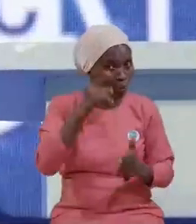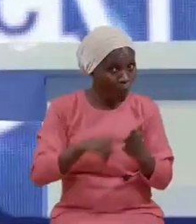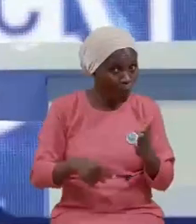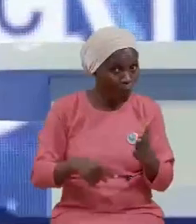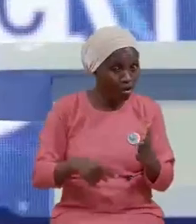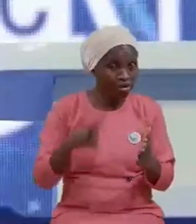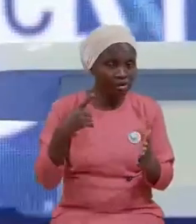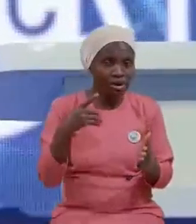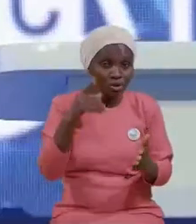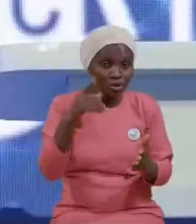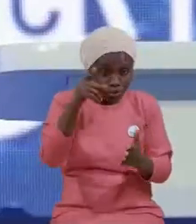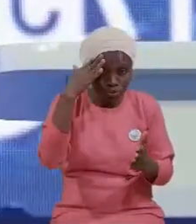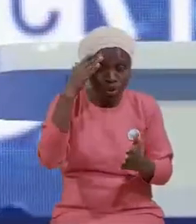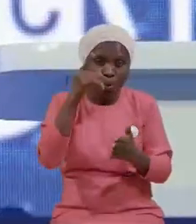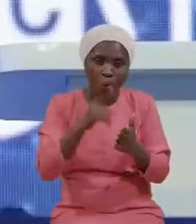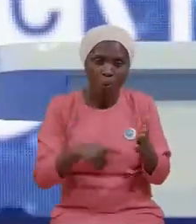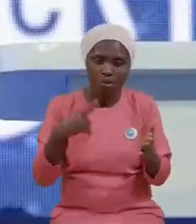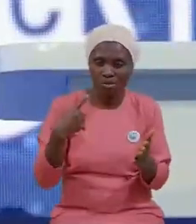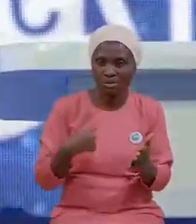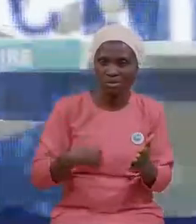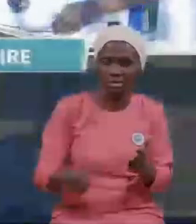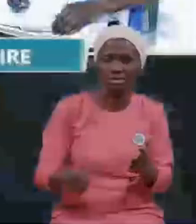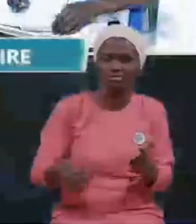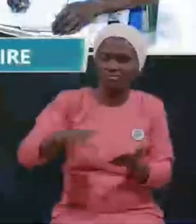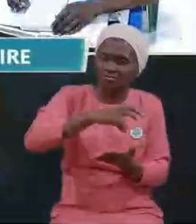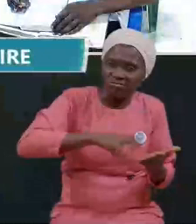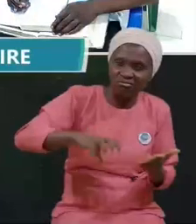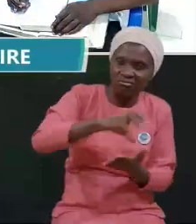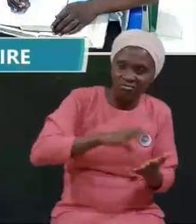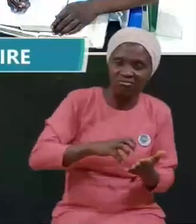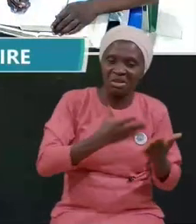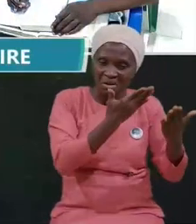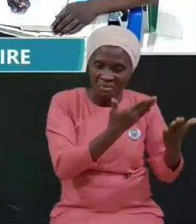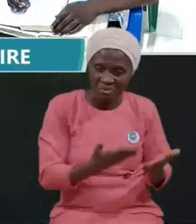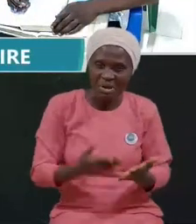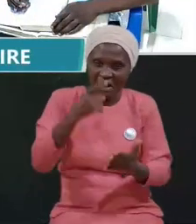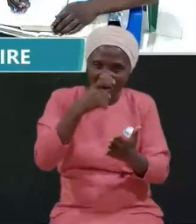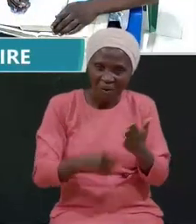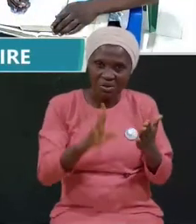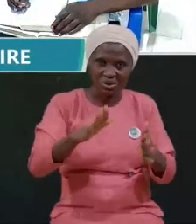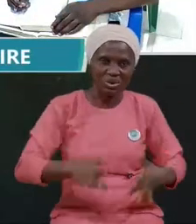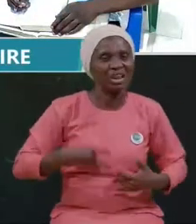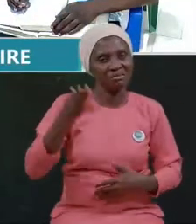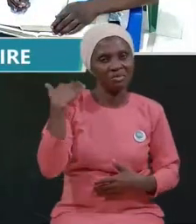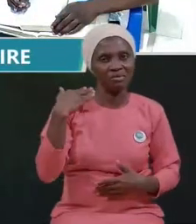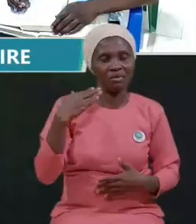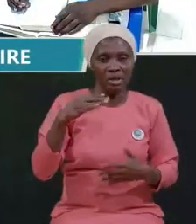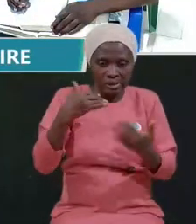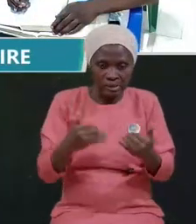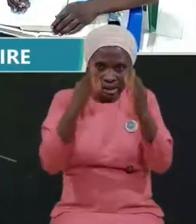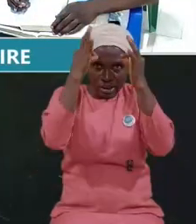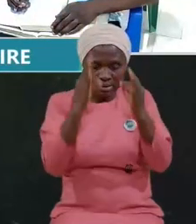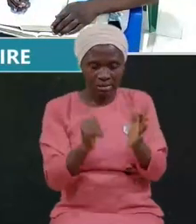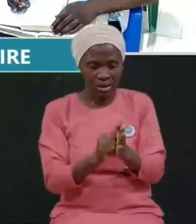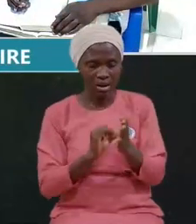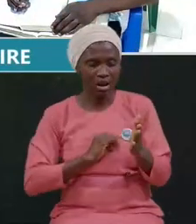et tu connais les troubles que tu connaissais dans ta vie, et tu dis, j'abandonne ça, je confesse